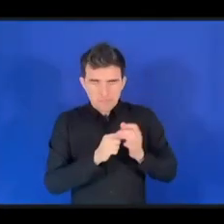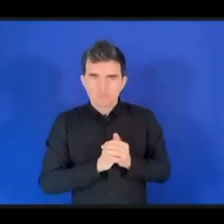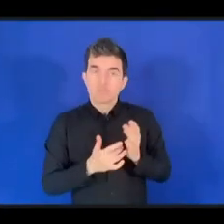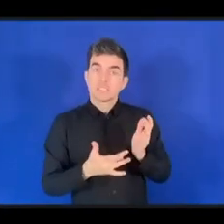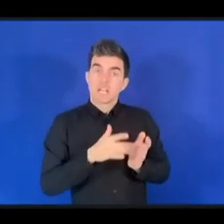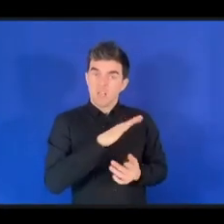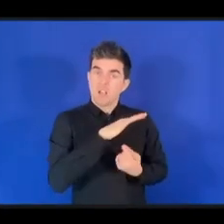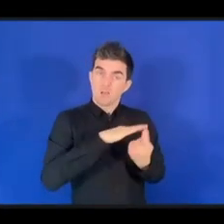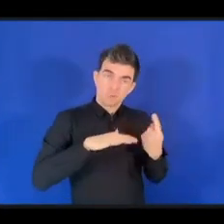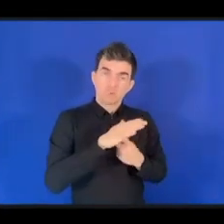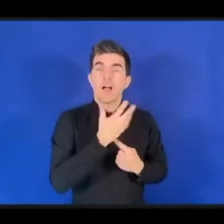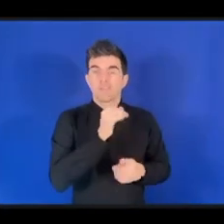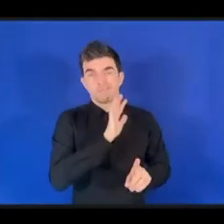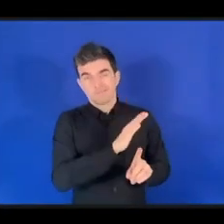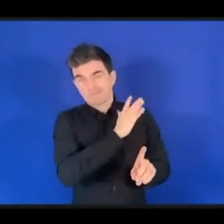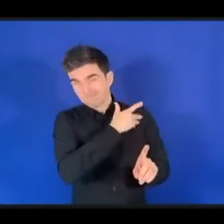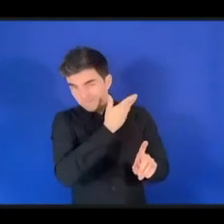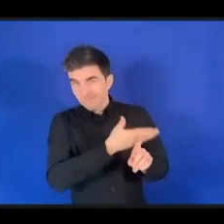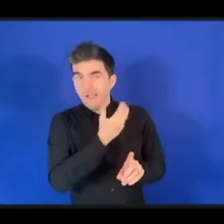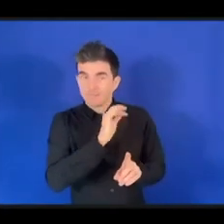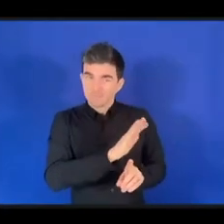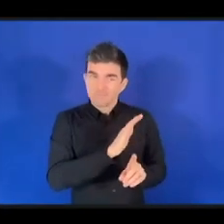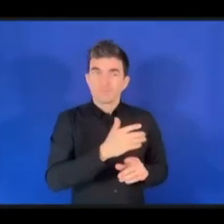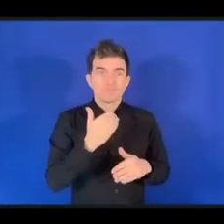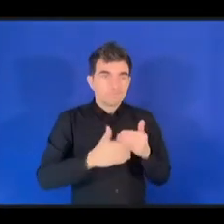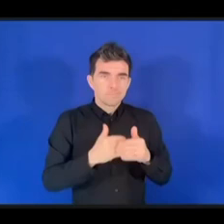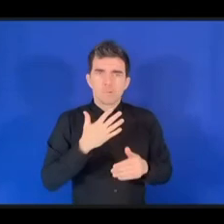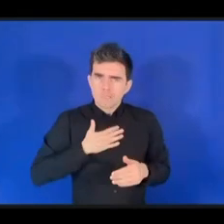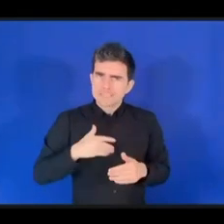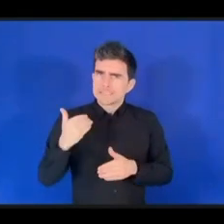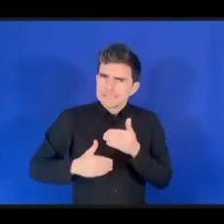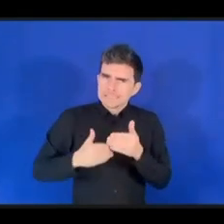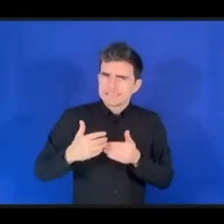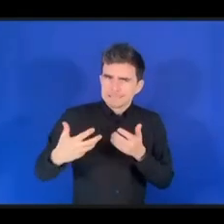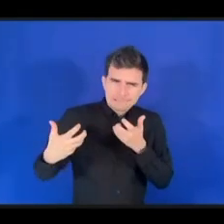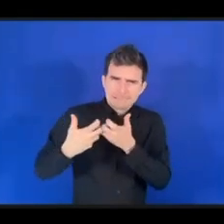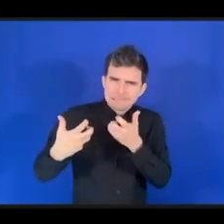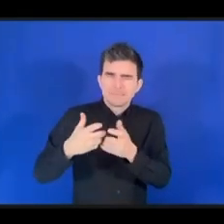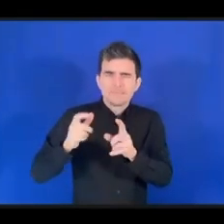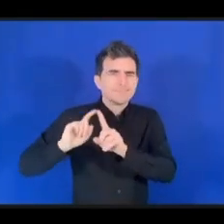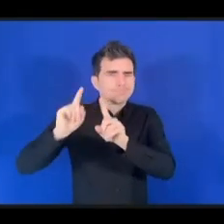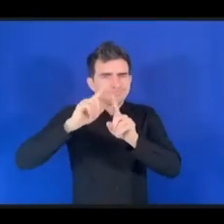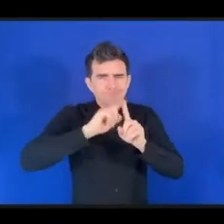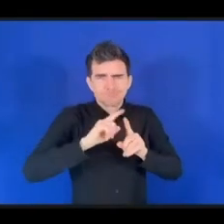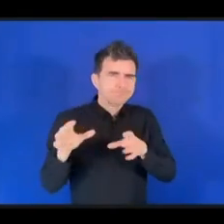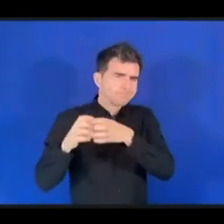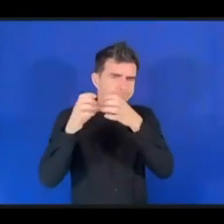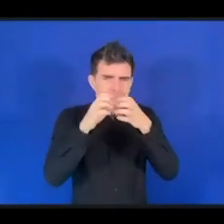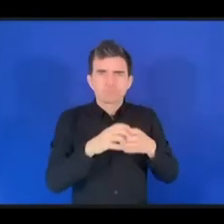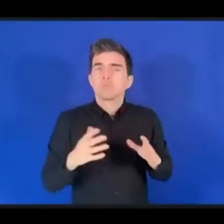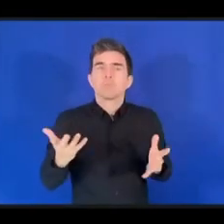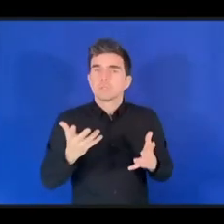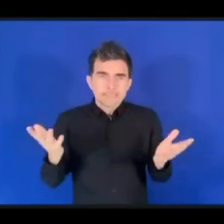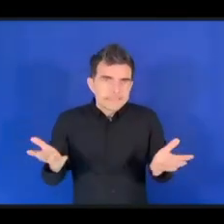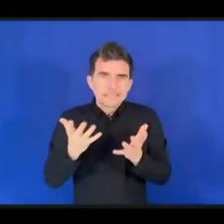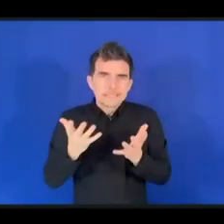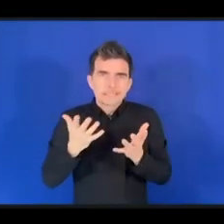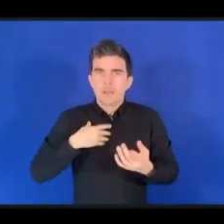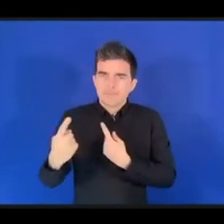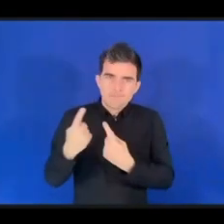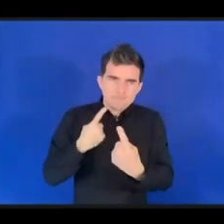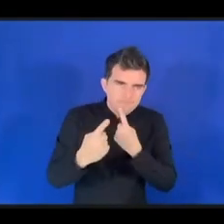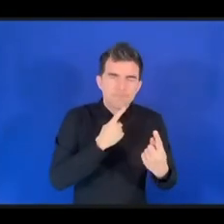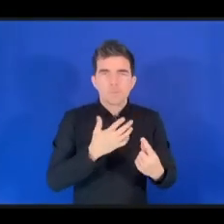passé et une histoire d'interaction avec toutes les parties prenantes pour la collaboration et les échanges pendant le